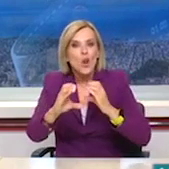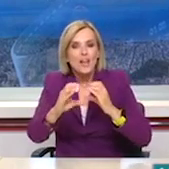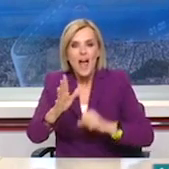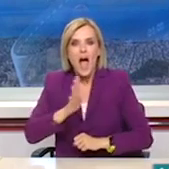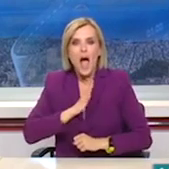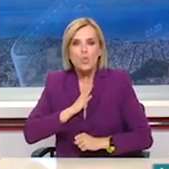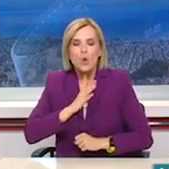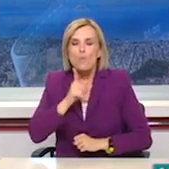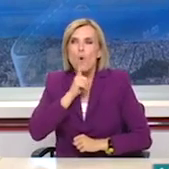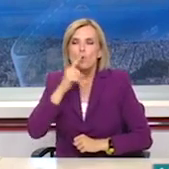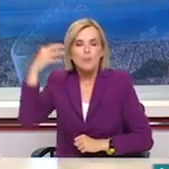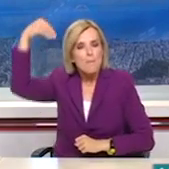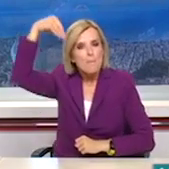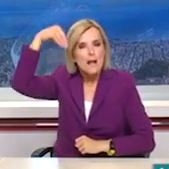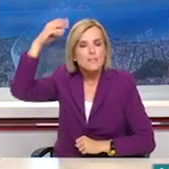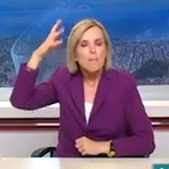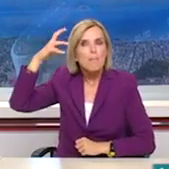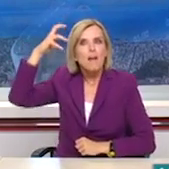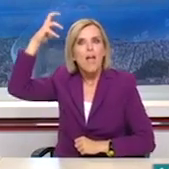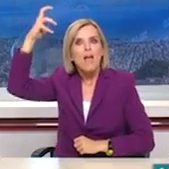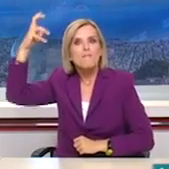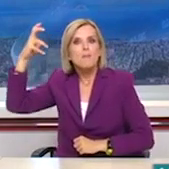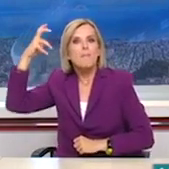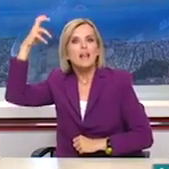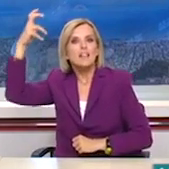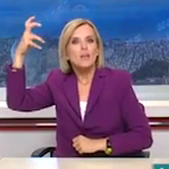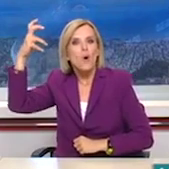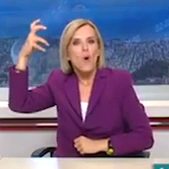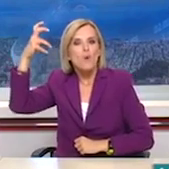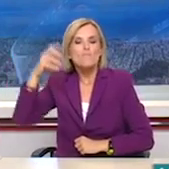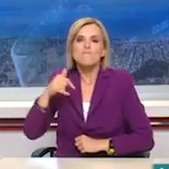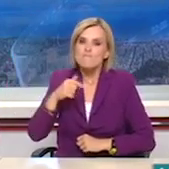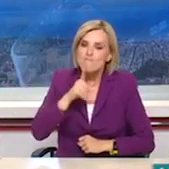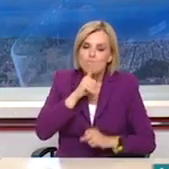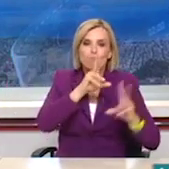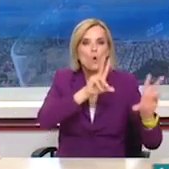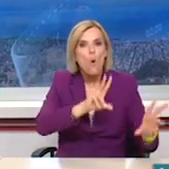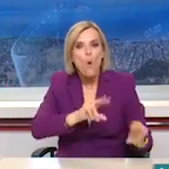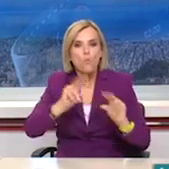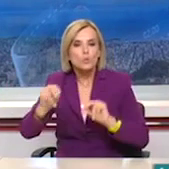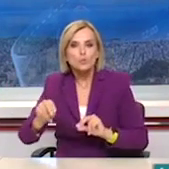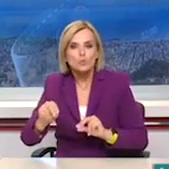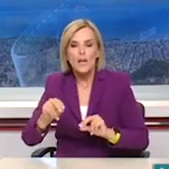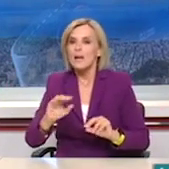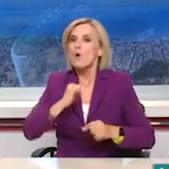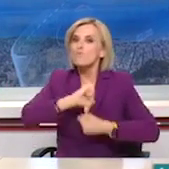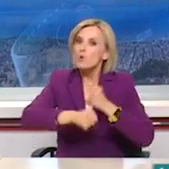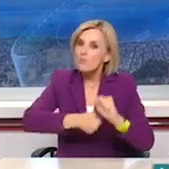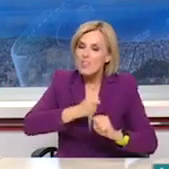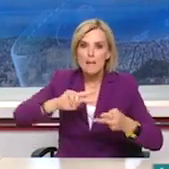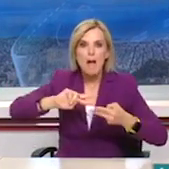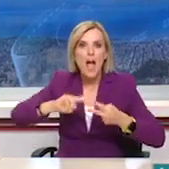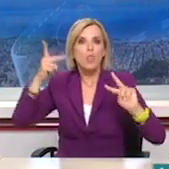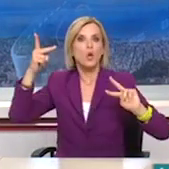είναι πνευματικό εφόδιο και μια παρηγοριά στο μυστικό πόλεμο με το άγνωστο, με τον ίδιο το χειρότερο εχθρό μας, που τον αγκαλιάσαμε